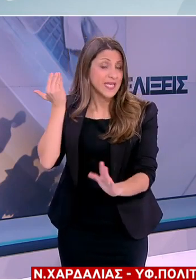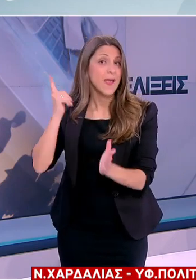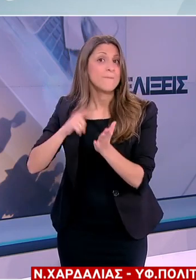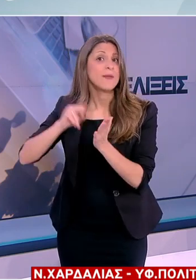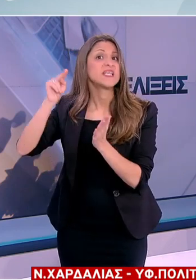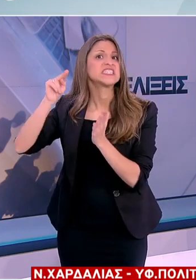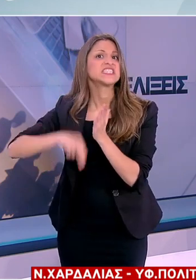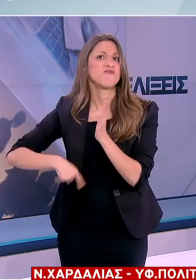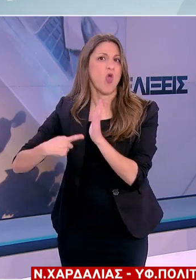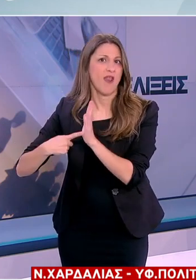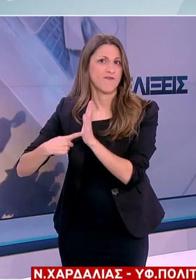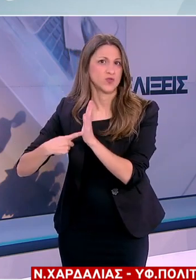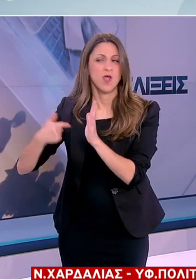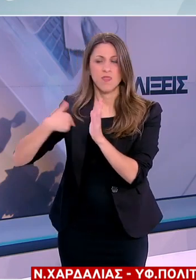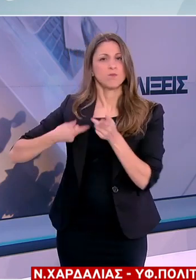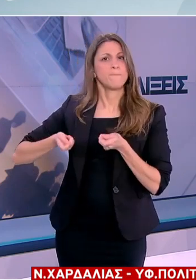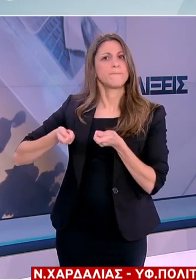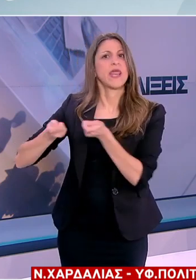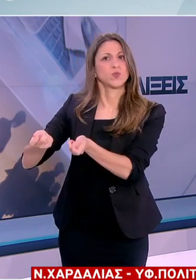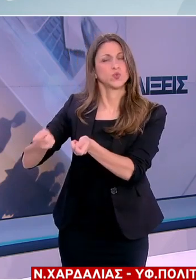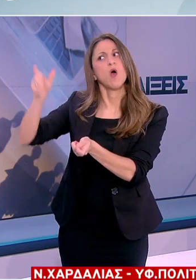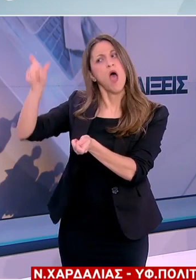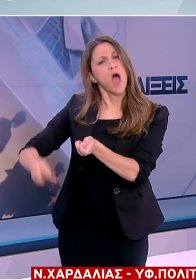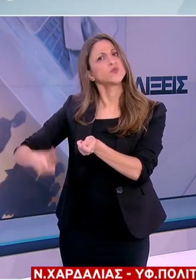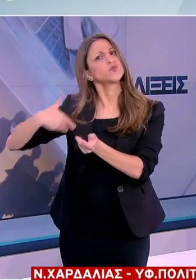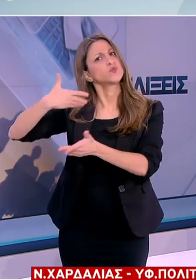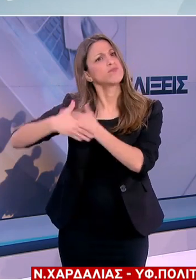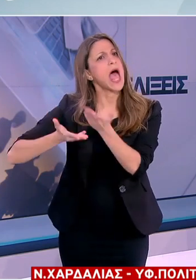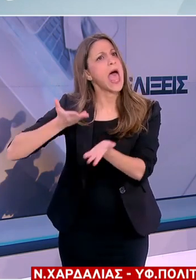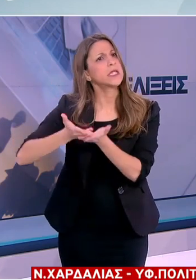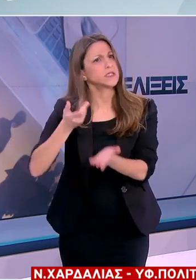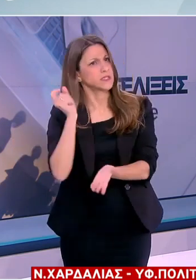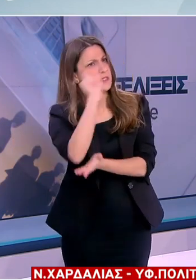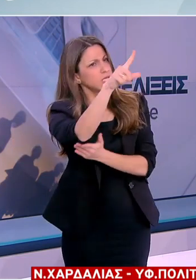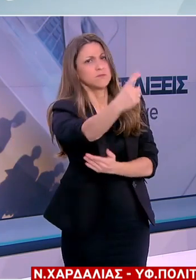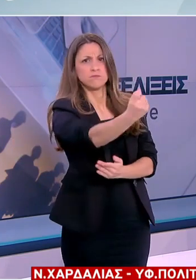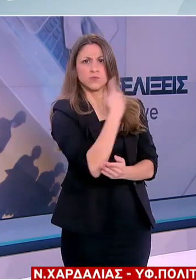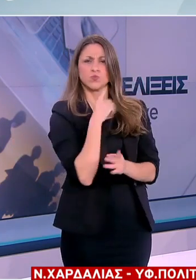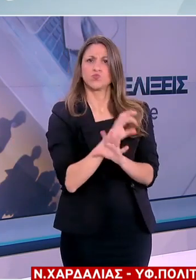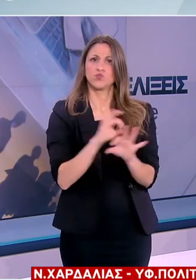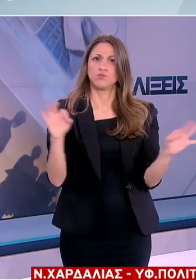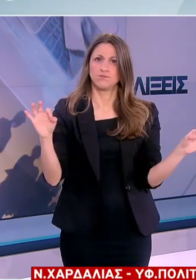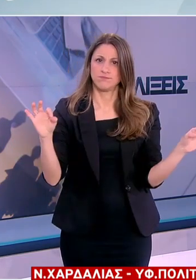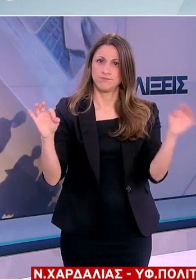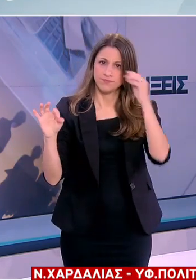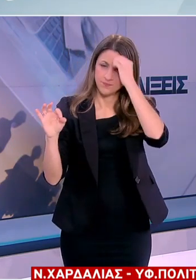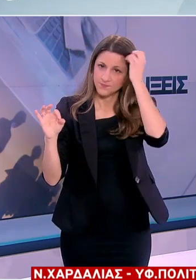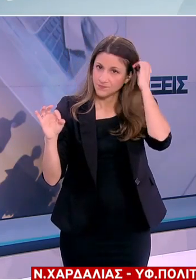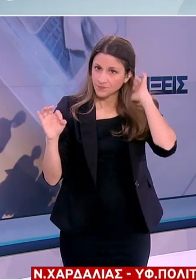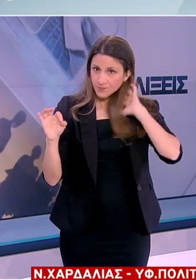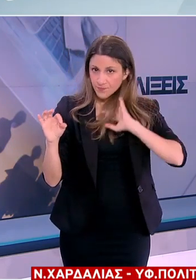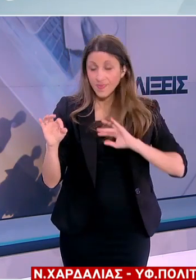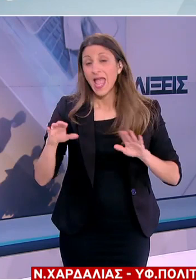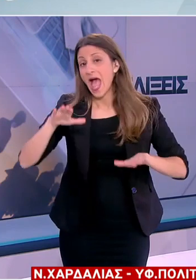συμβολογραφική πληρεξούσια επιστολή ή άλλη νόμιμη εξουσιοδότηση. Ο επίγον